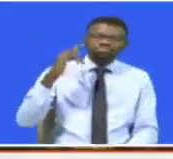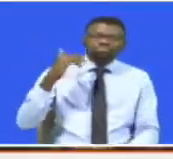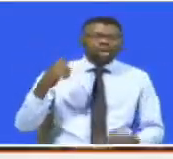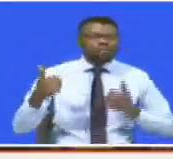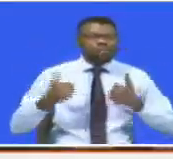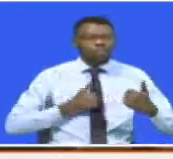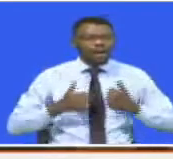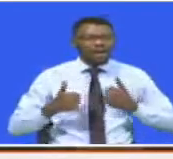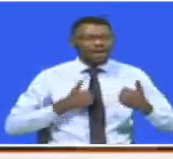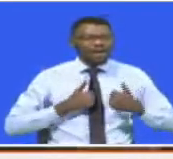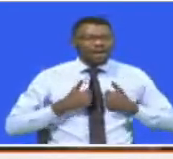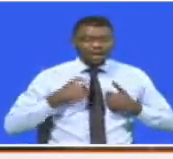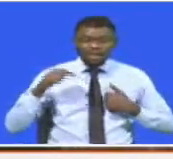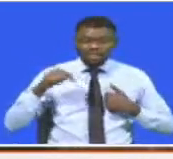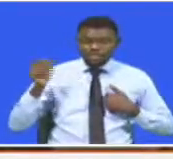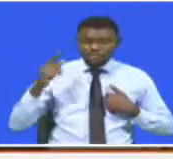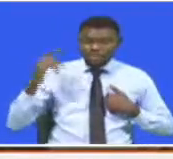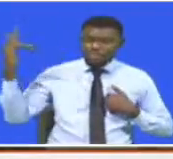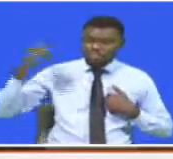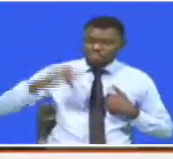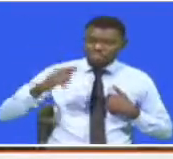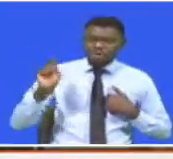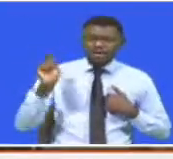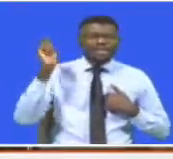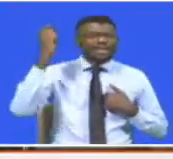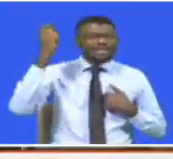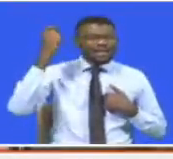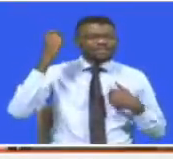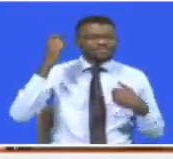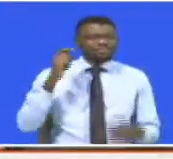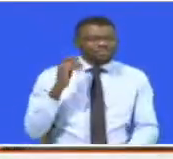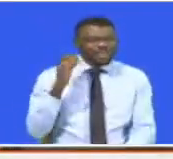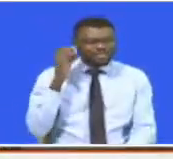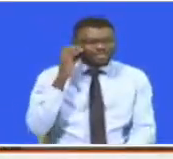kufika nchini mwezi huu. Cecilia Wakesho